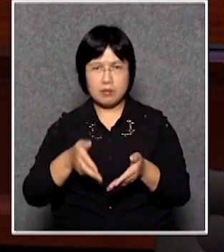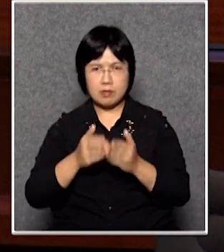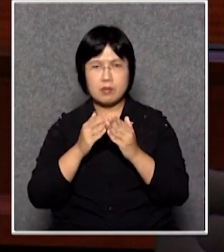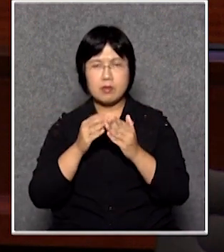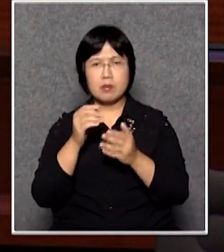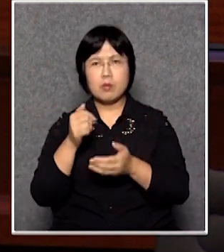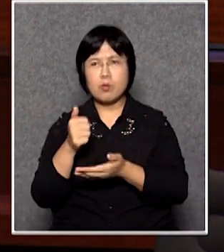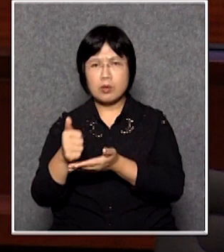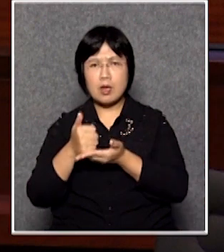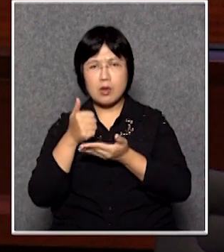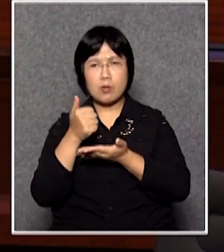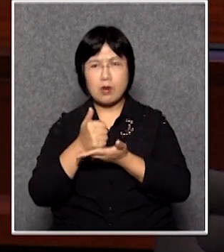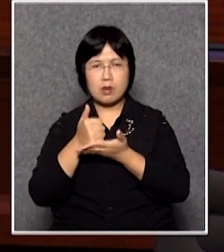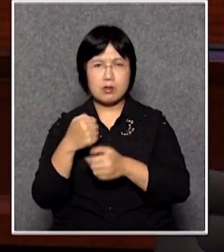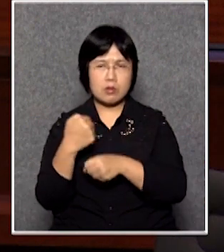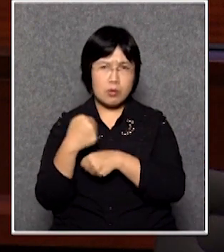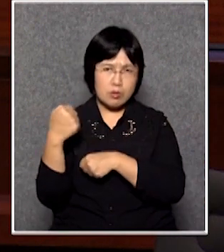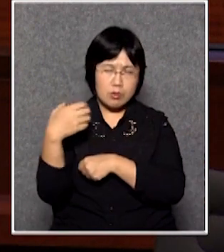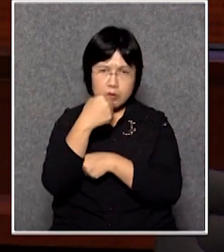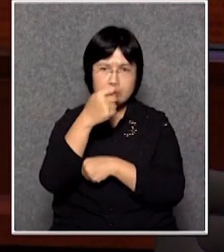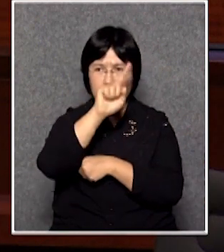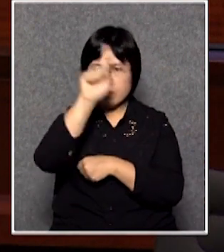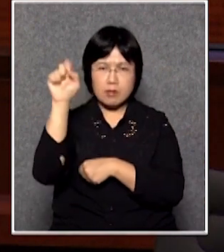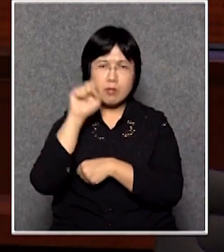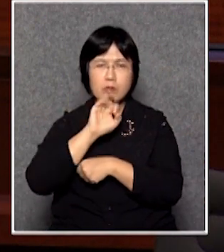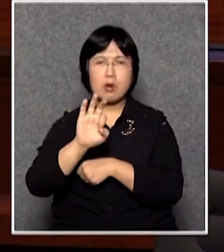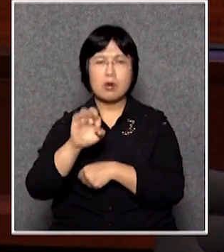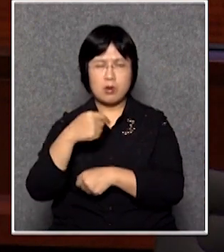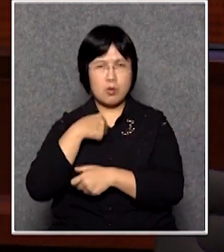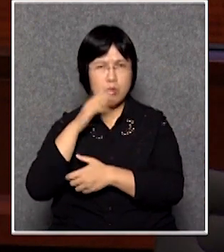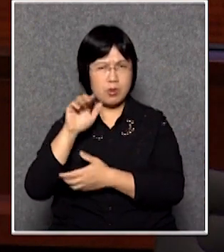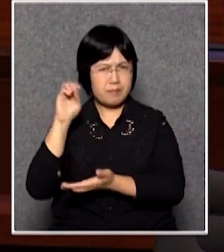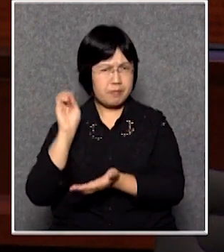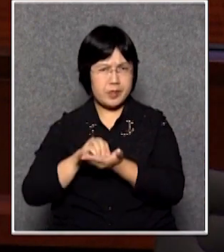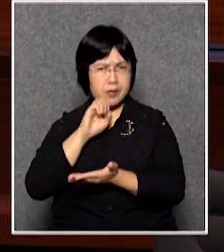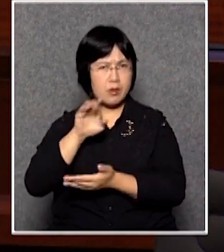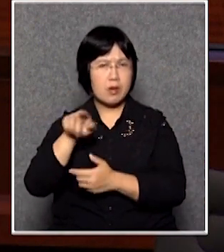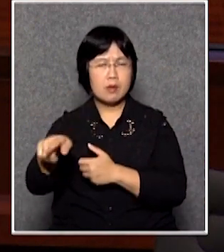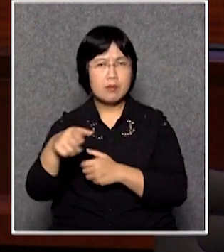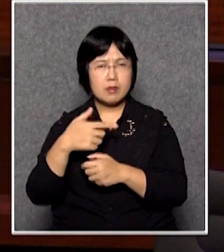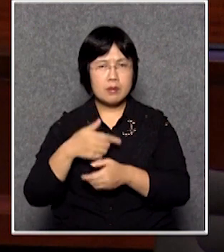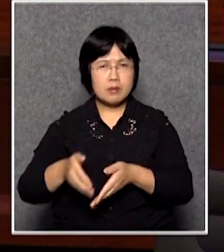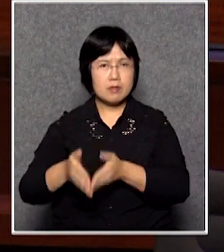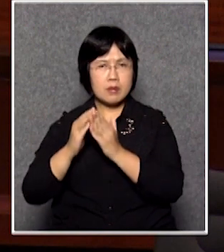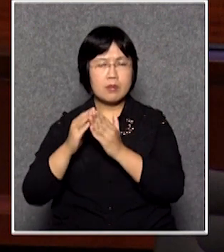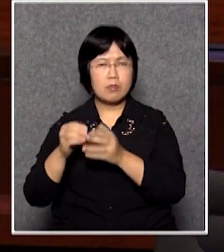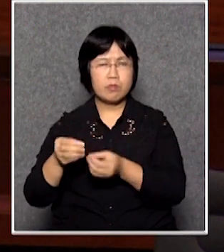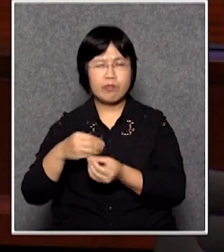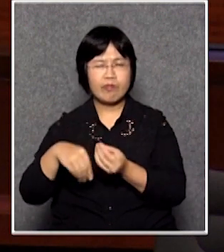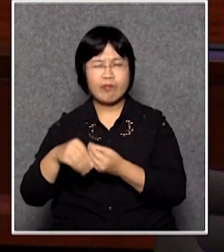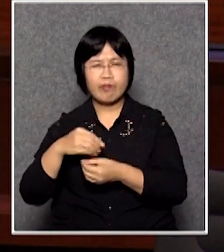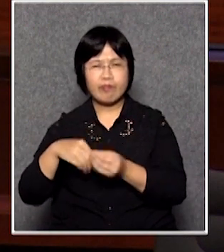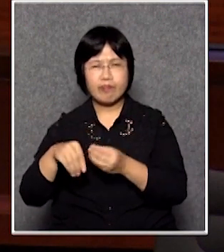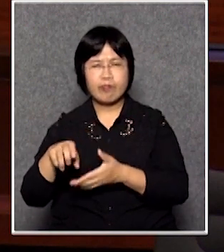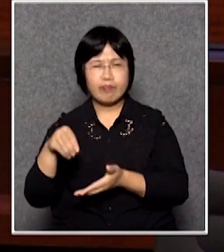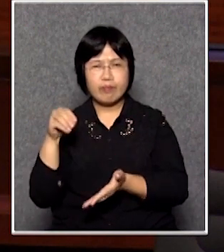的職能和權力是什麼。本席可以斷言，創科局運作期間，決策